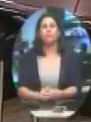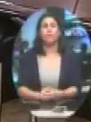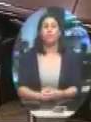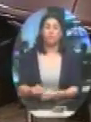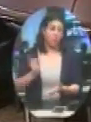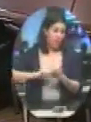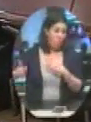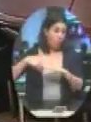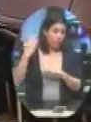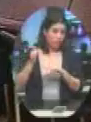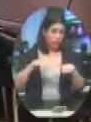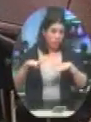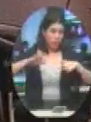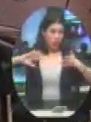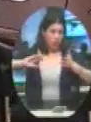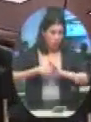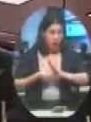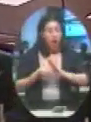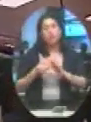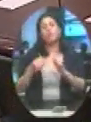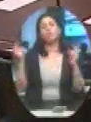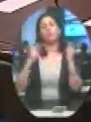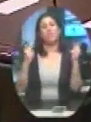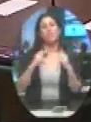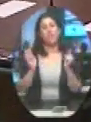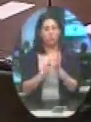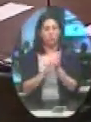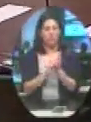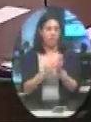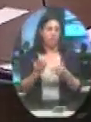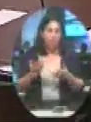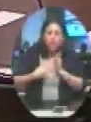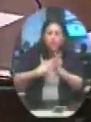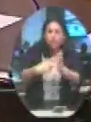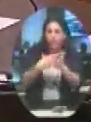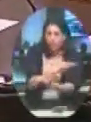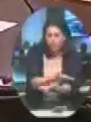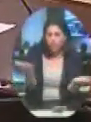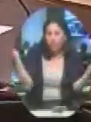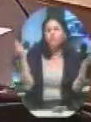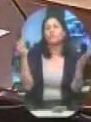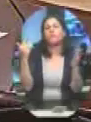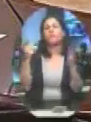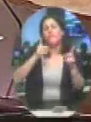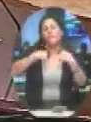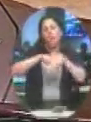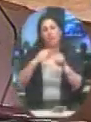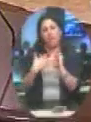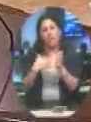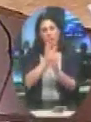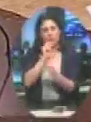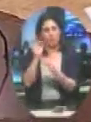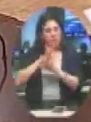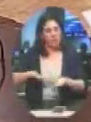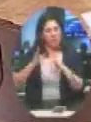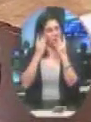חודש לאחר שהממשלה אישרה את המתווה הבא להתיר חשיפת חומרי ועדת החקירה כהן קדמי בפרשת ילדי